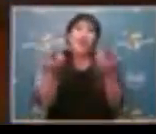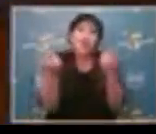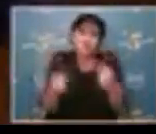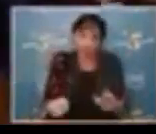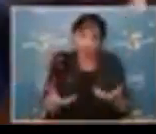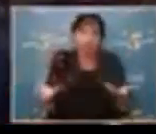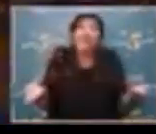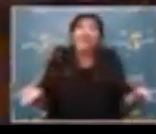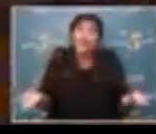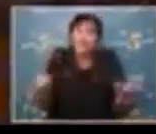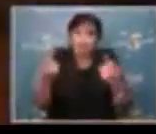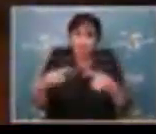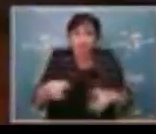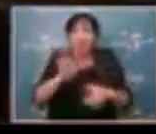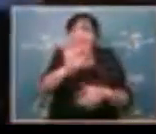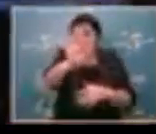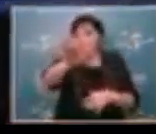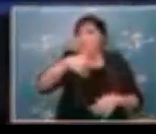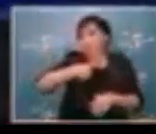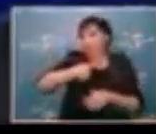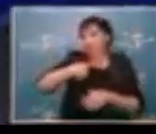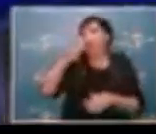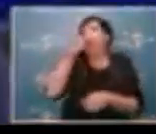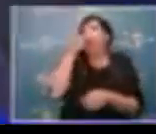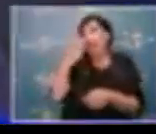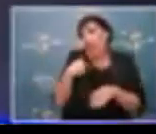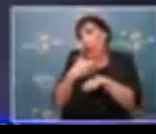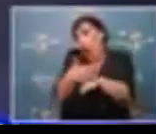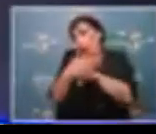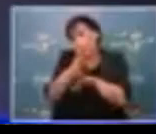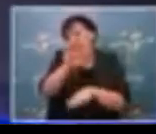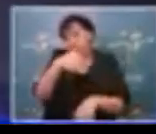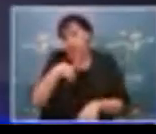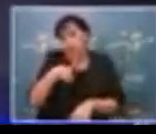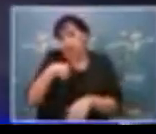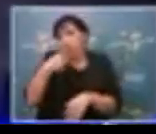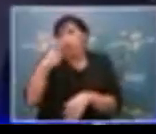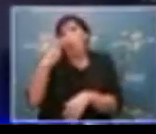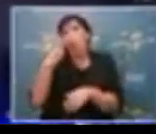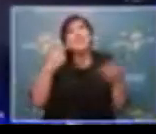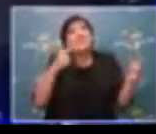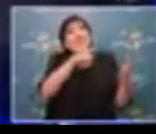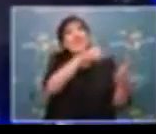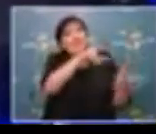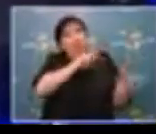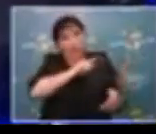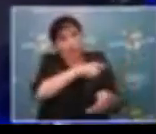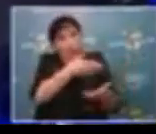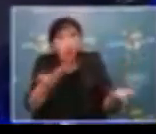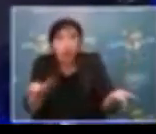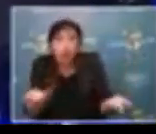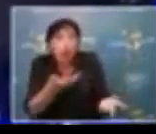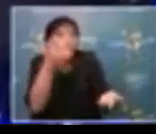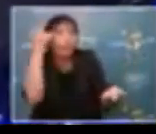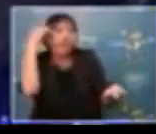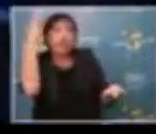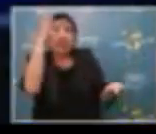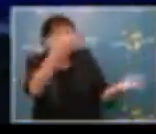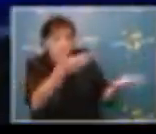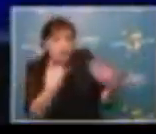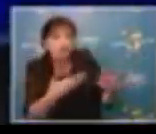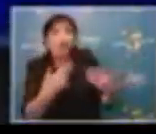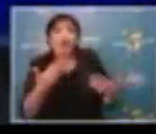va bene, allora un'altra idea che io condivido, che l'ha tirata fuori uno della sinistra, ben vengano queste menti perfette, il voto